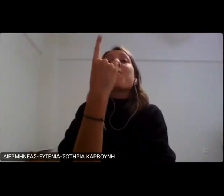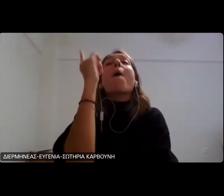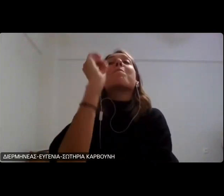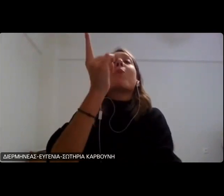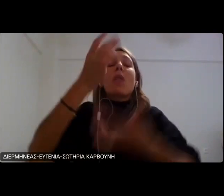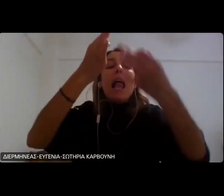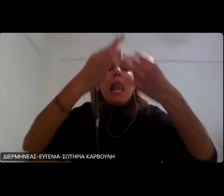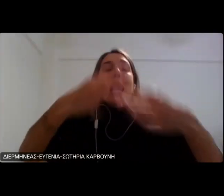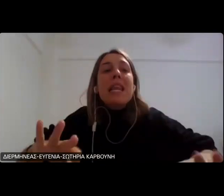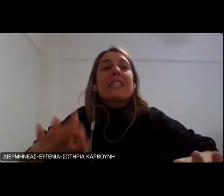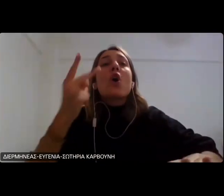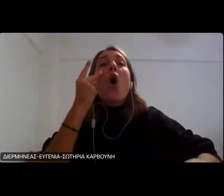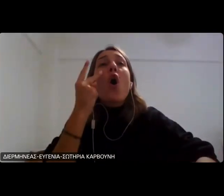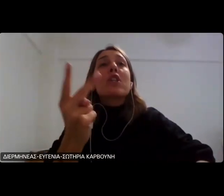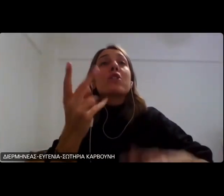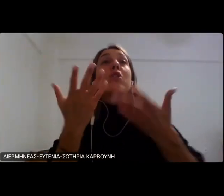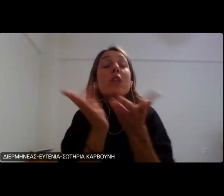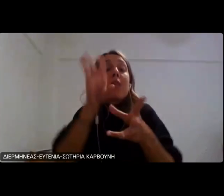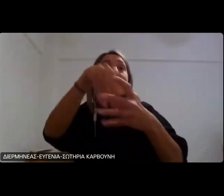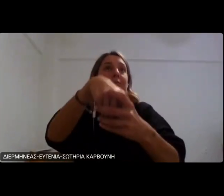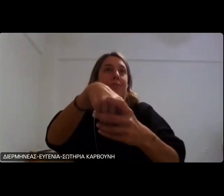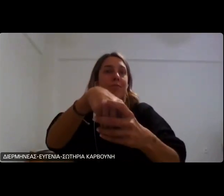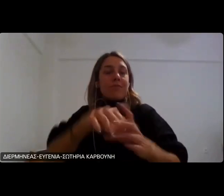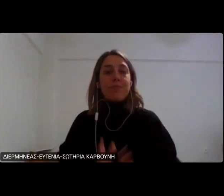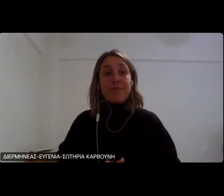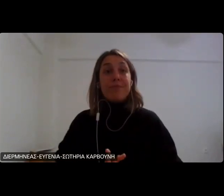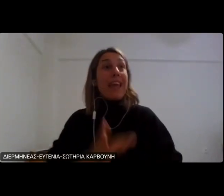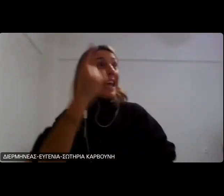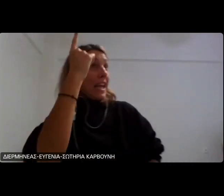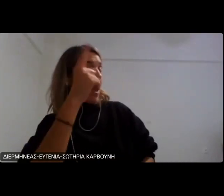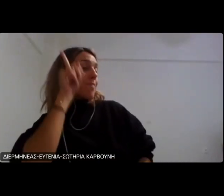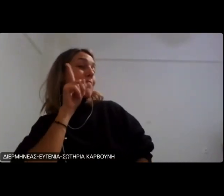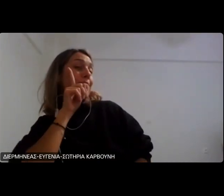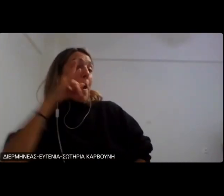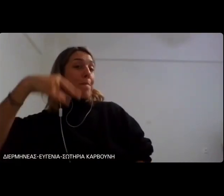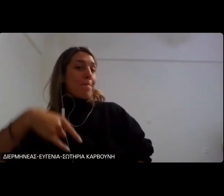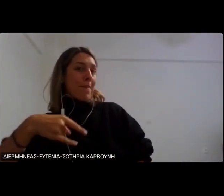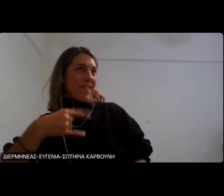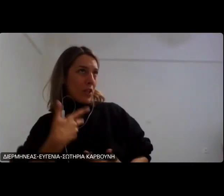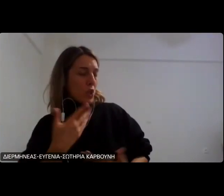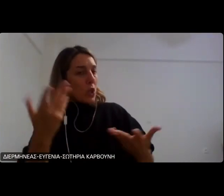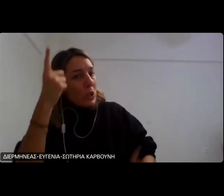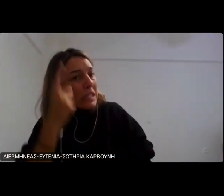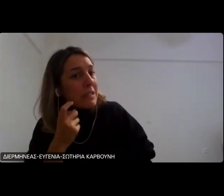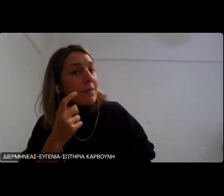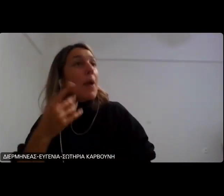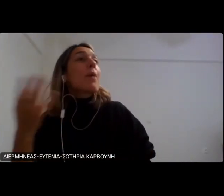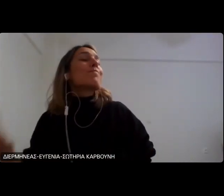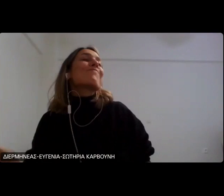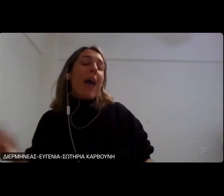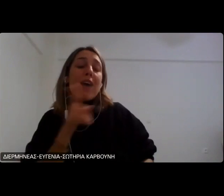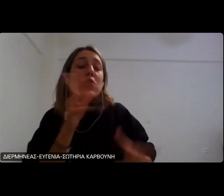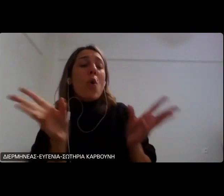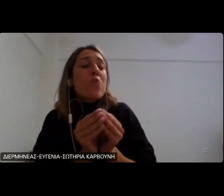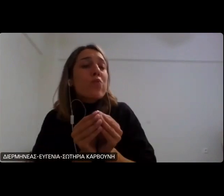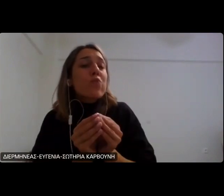λύση ορατότητας και συμπερίληψης. Όχι, όμως, αυτό επειδή καταλαβαίνω τι λέτε, έτσι, αυτό δεν έχει να κάνει με